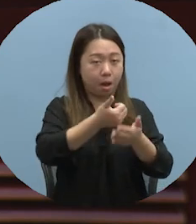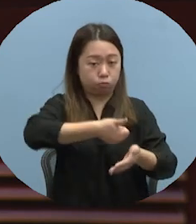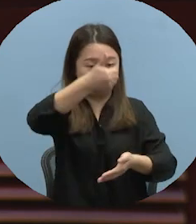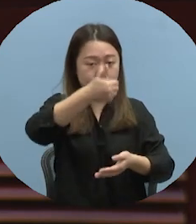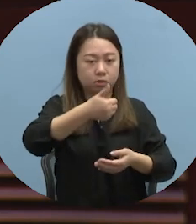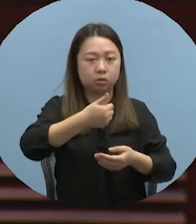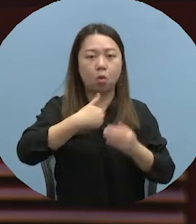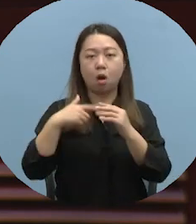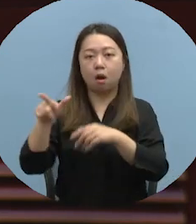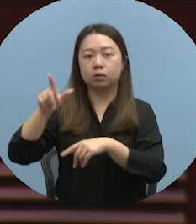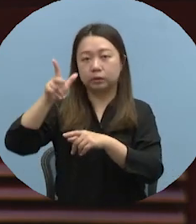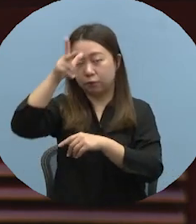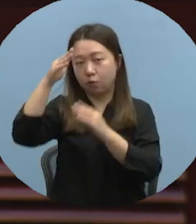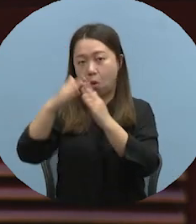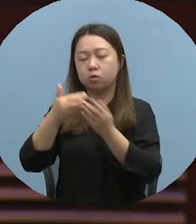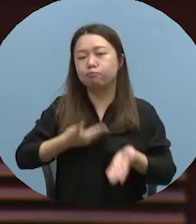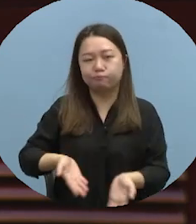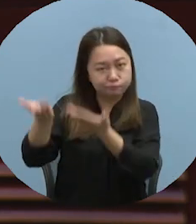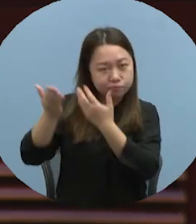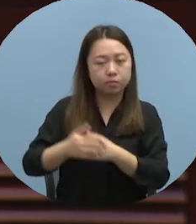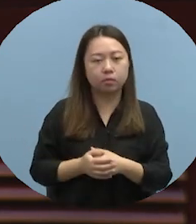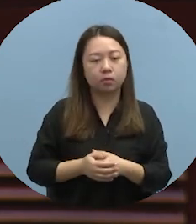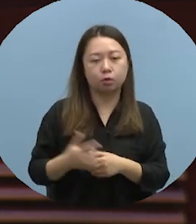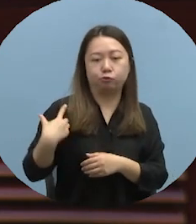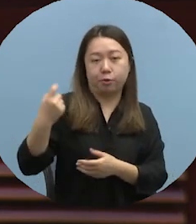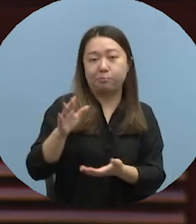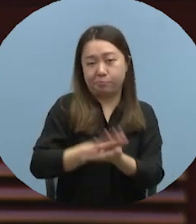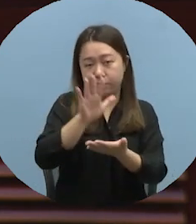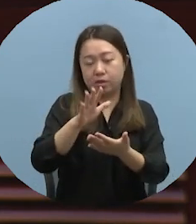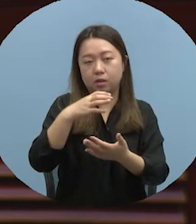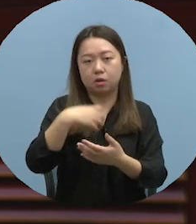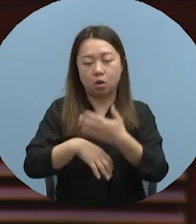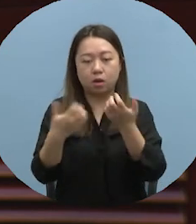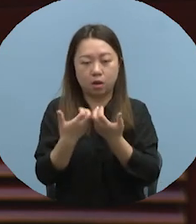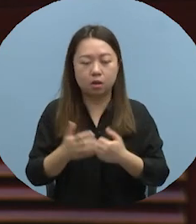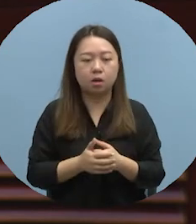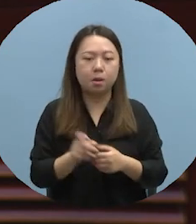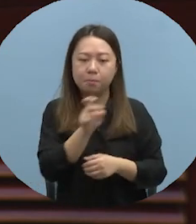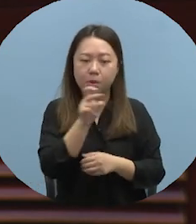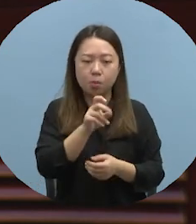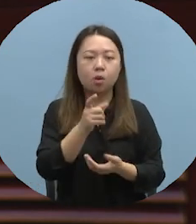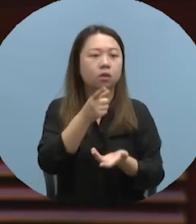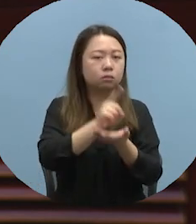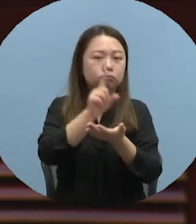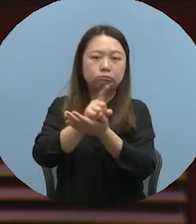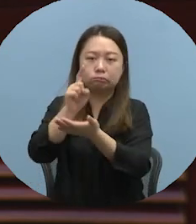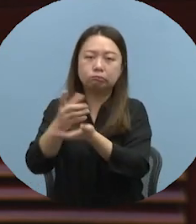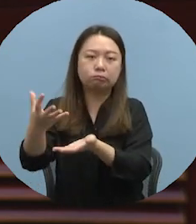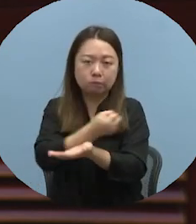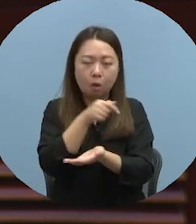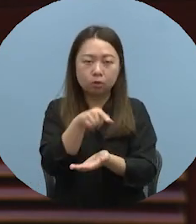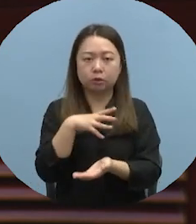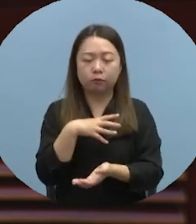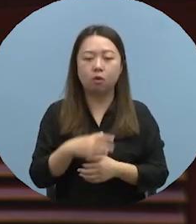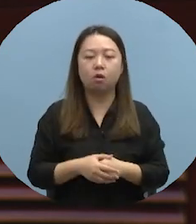交還公屋。事實上，以近5年來講，平均每年因此收回的公屋單位都是大概